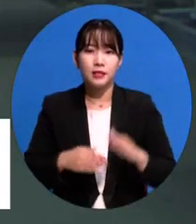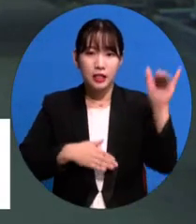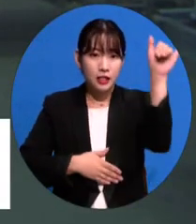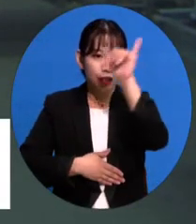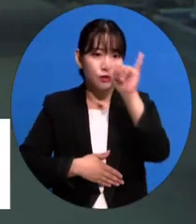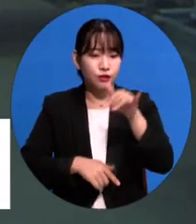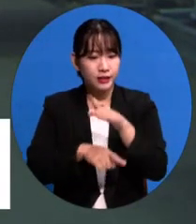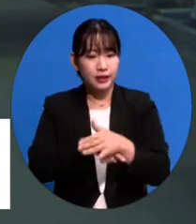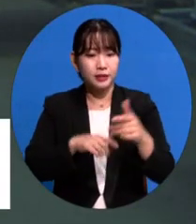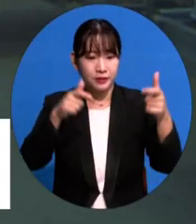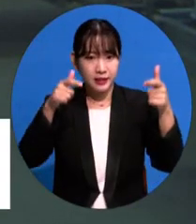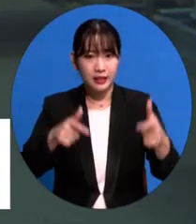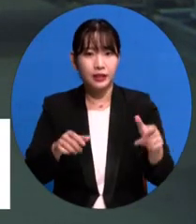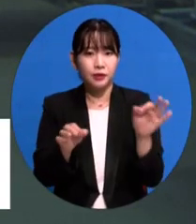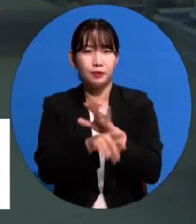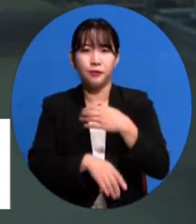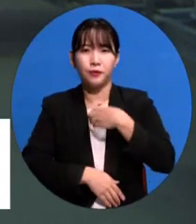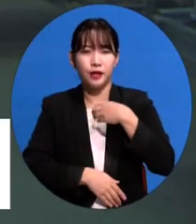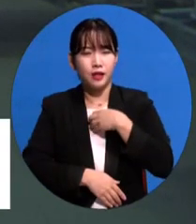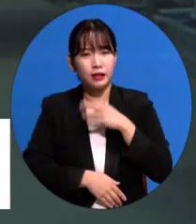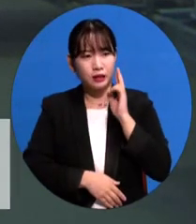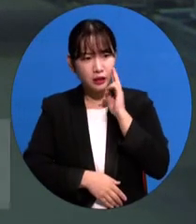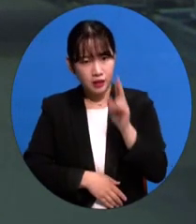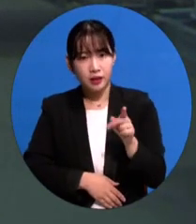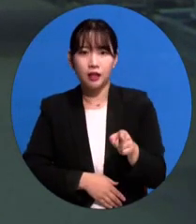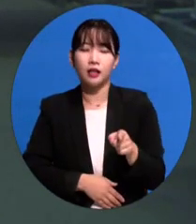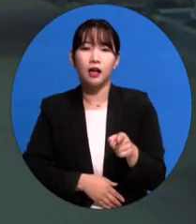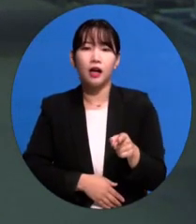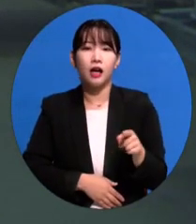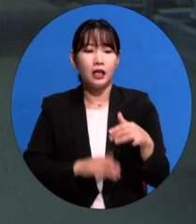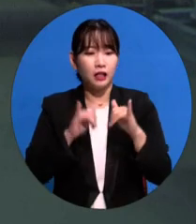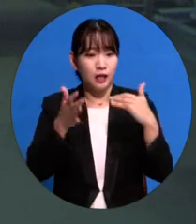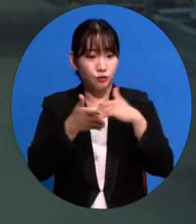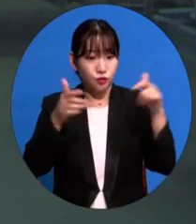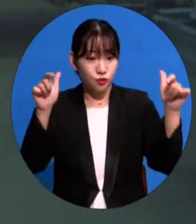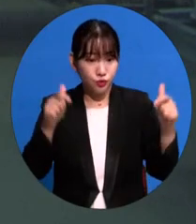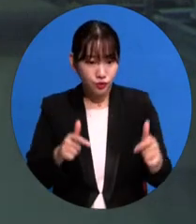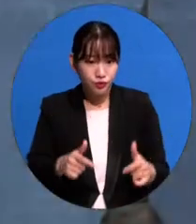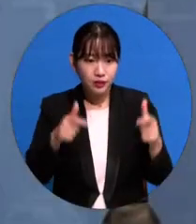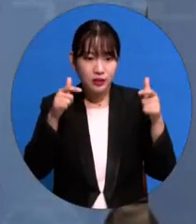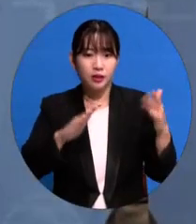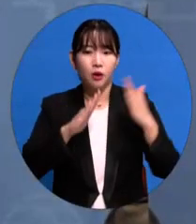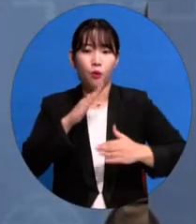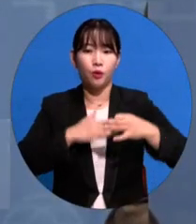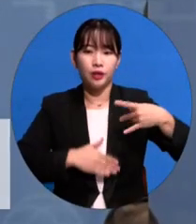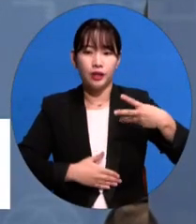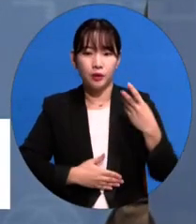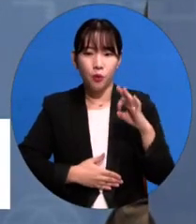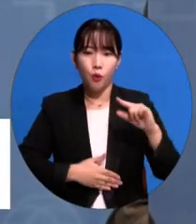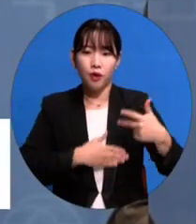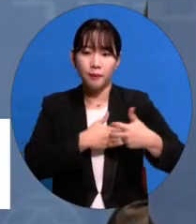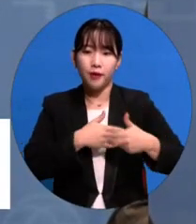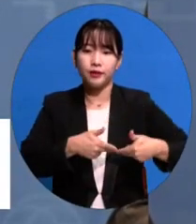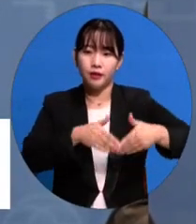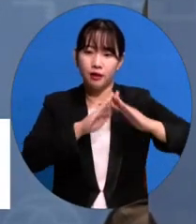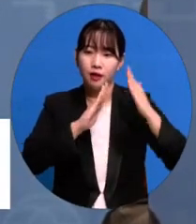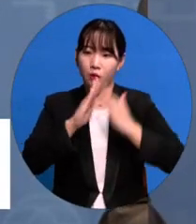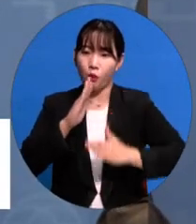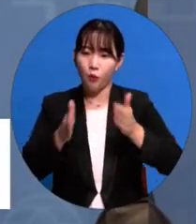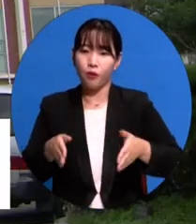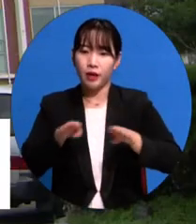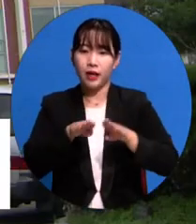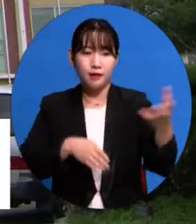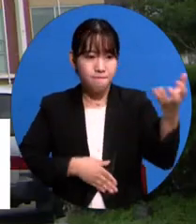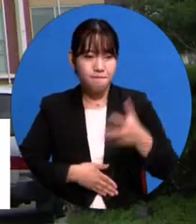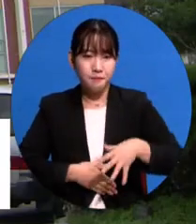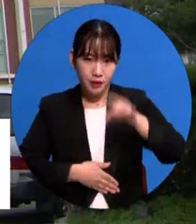전국 농어촌 지자체의 소멸 위기감이 높아진 가운데 인구 감소 지역의 공공의료원 설립과 공공기관 이전을 우선